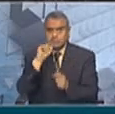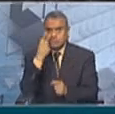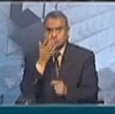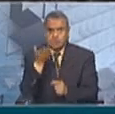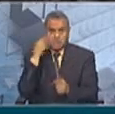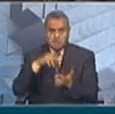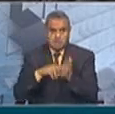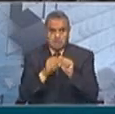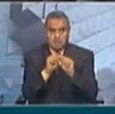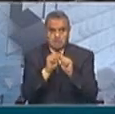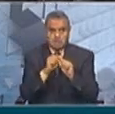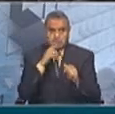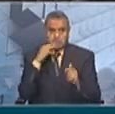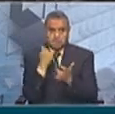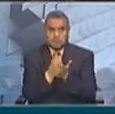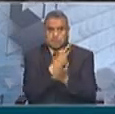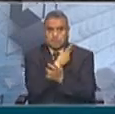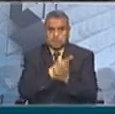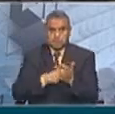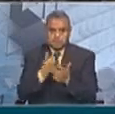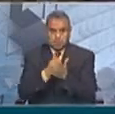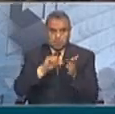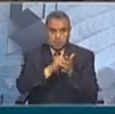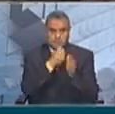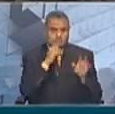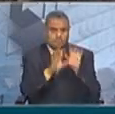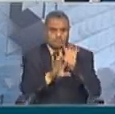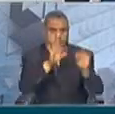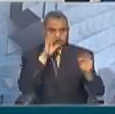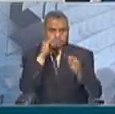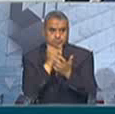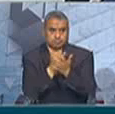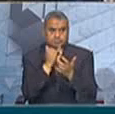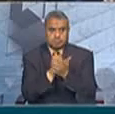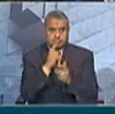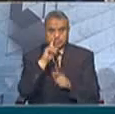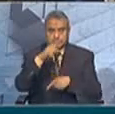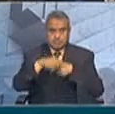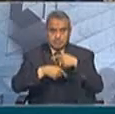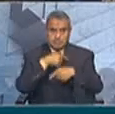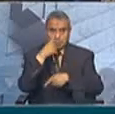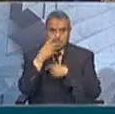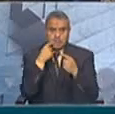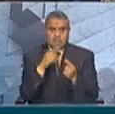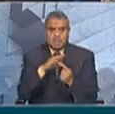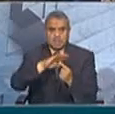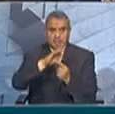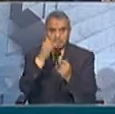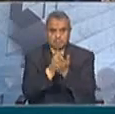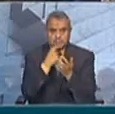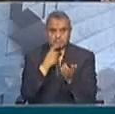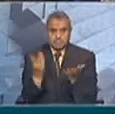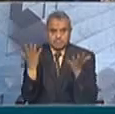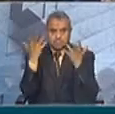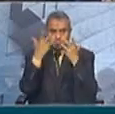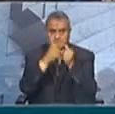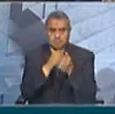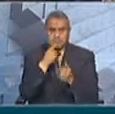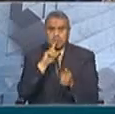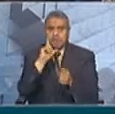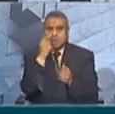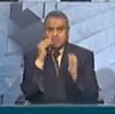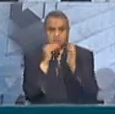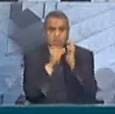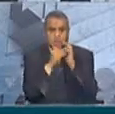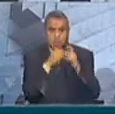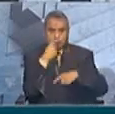الحالي أن تتشكل الحكومة الجديدة للبلاد برئاسة أديب في غضون فترة وجيزة لا تتجاوز 15